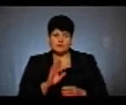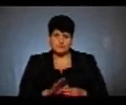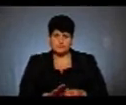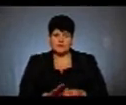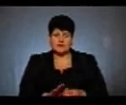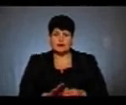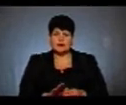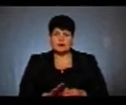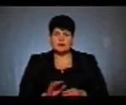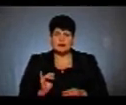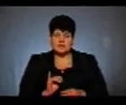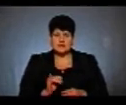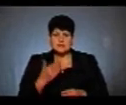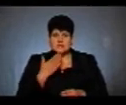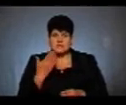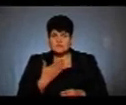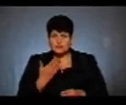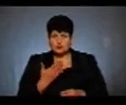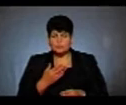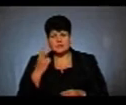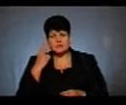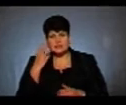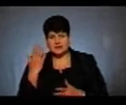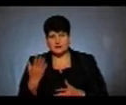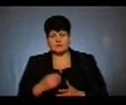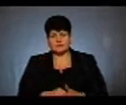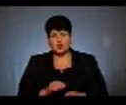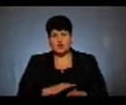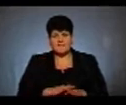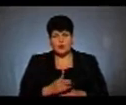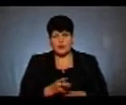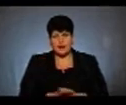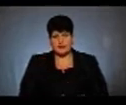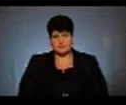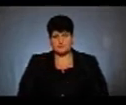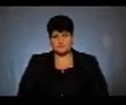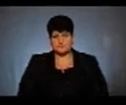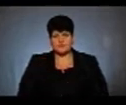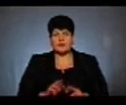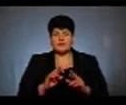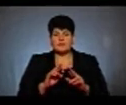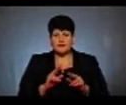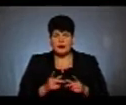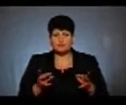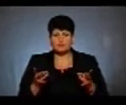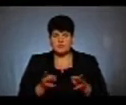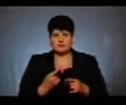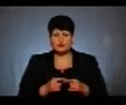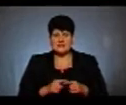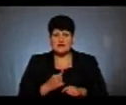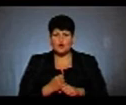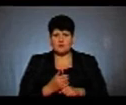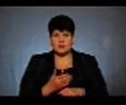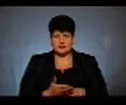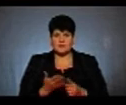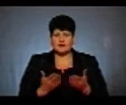від, значить, і звітують, ми звітуємо перед Києвом про її виконання. Як, зокрема, потрібно це робити? Тобто,